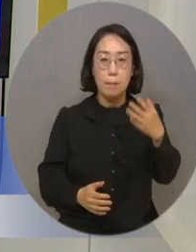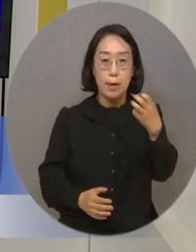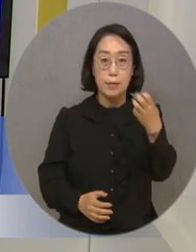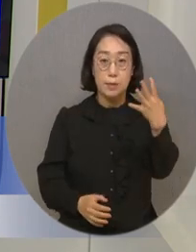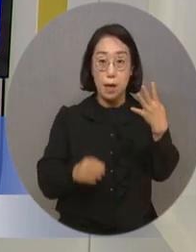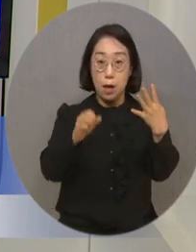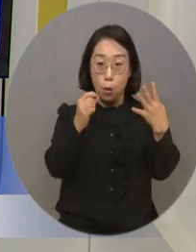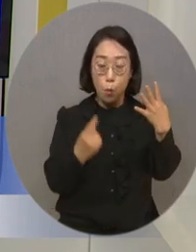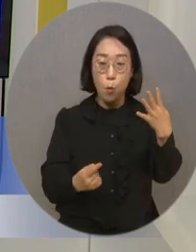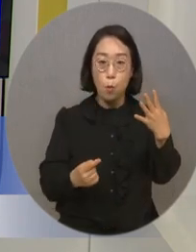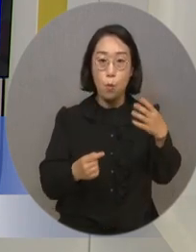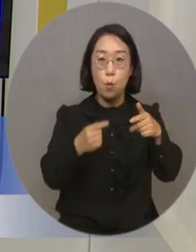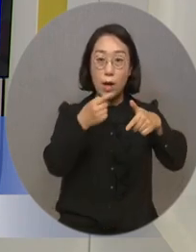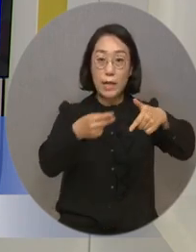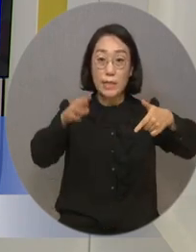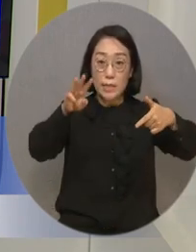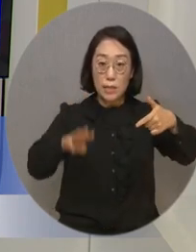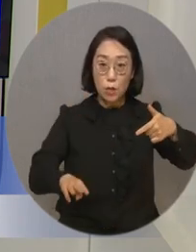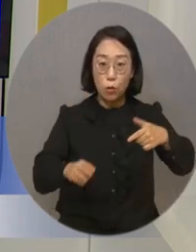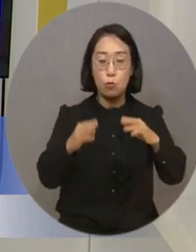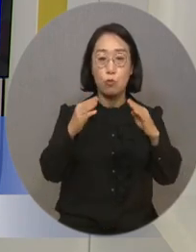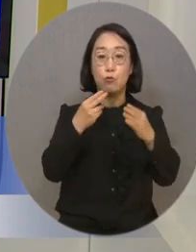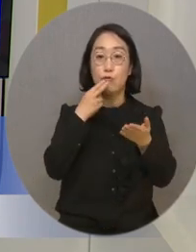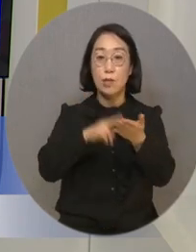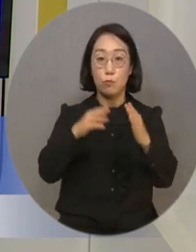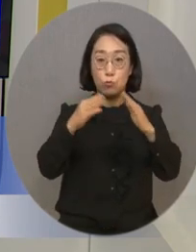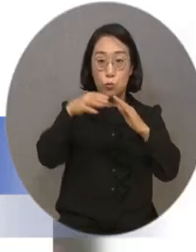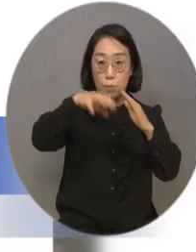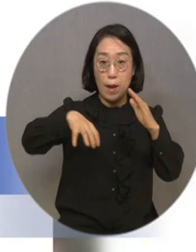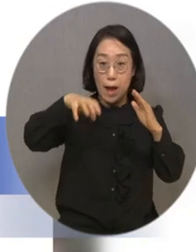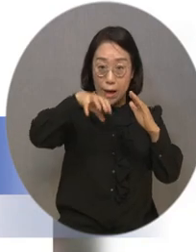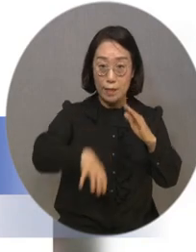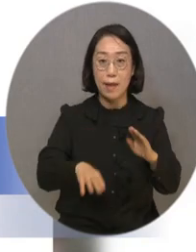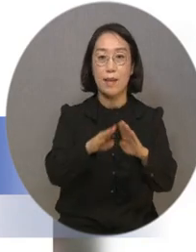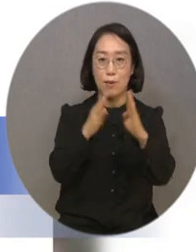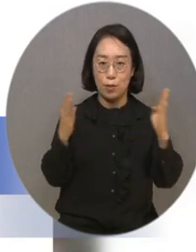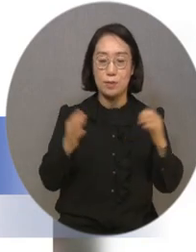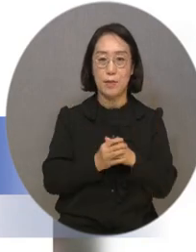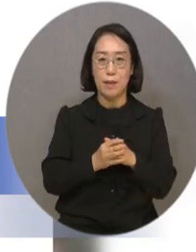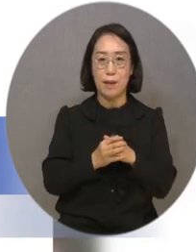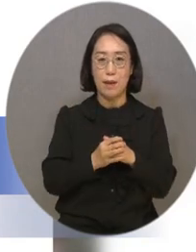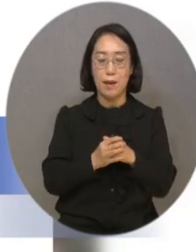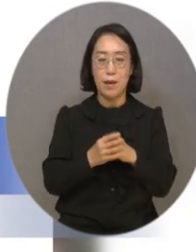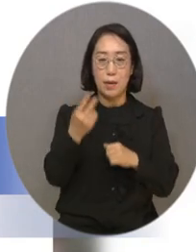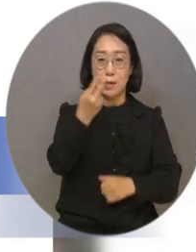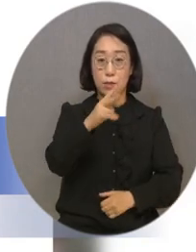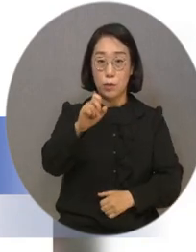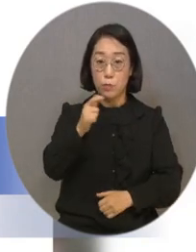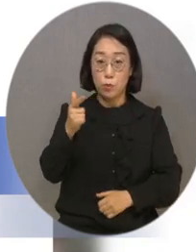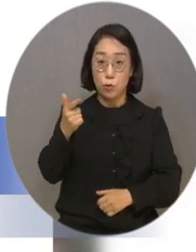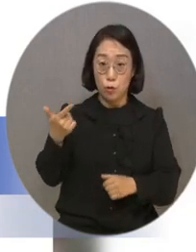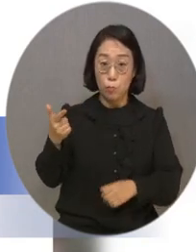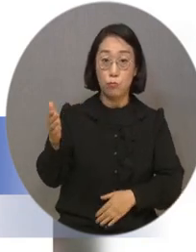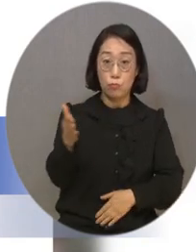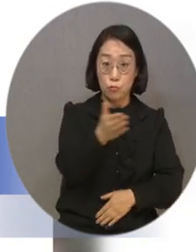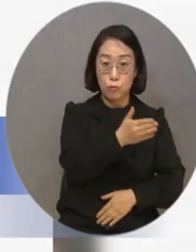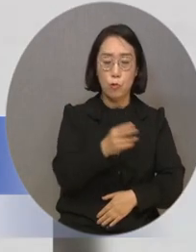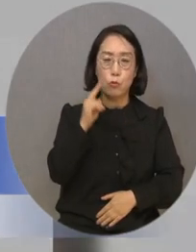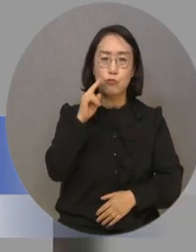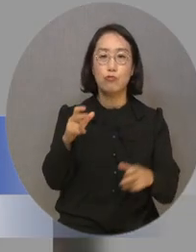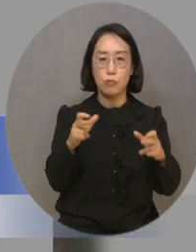84호점이 인천 남동 우체국점에 문을 열었습니다. 개발원은 지난 2016년부터